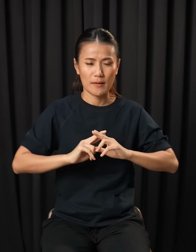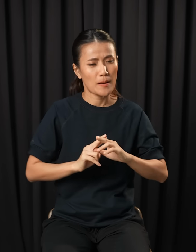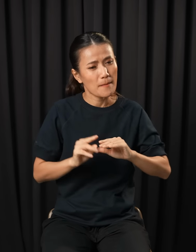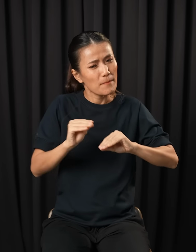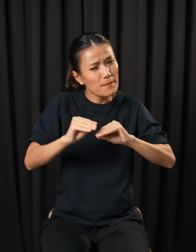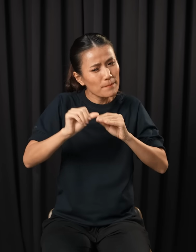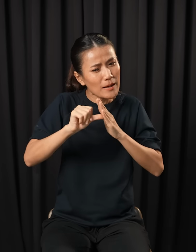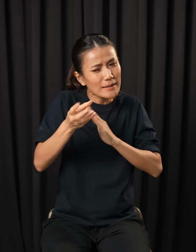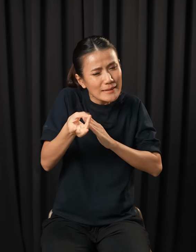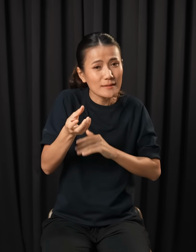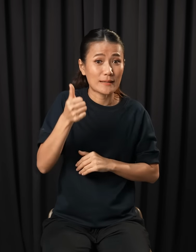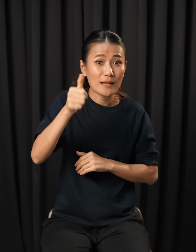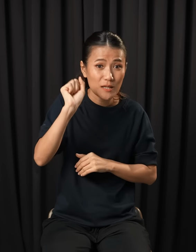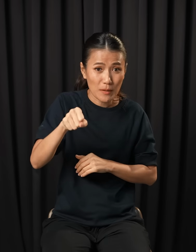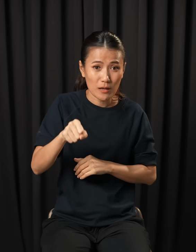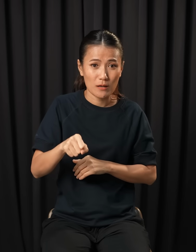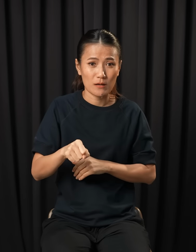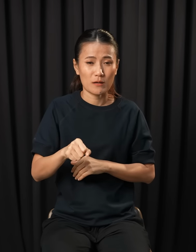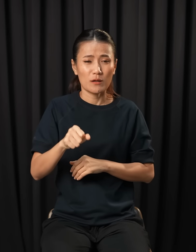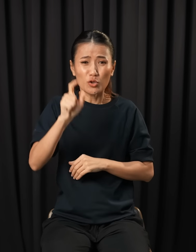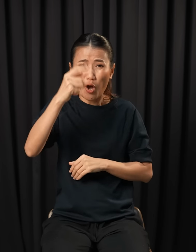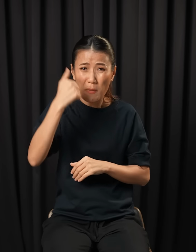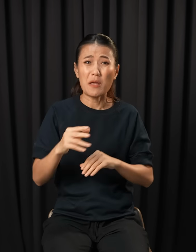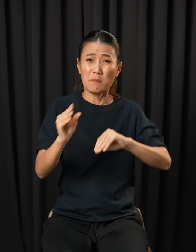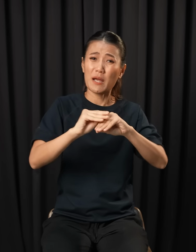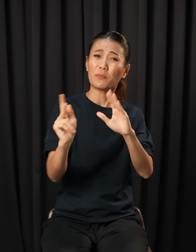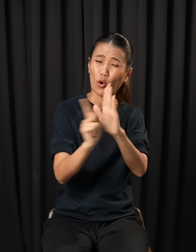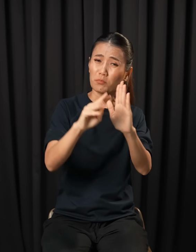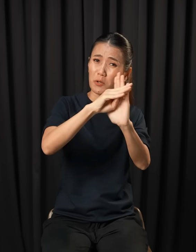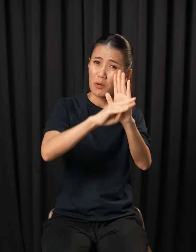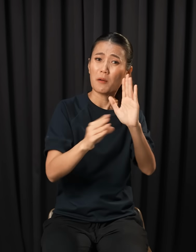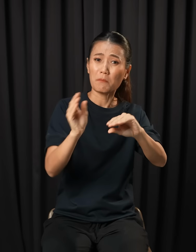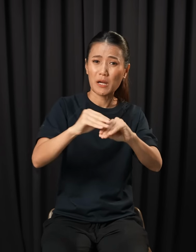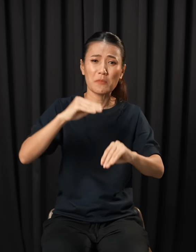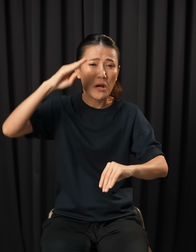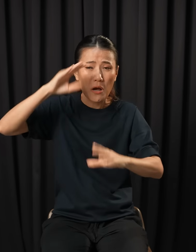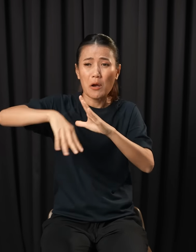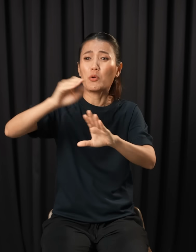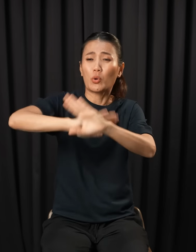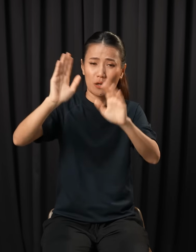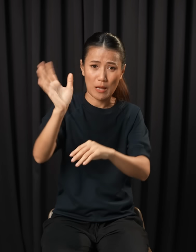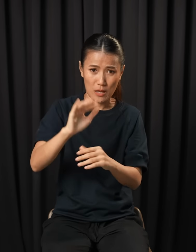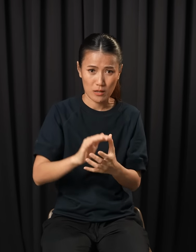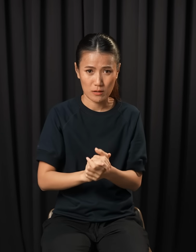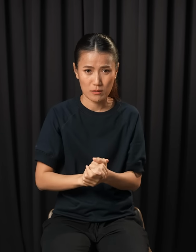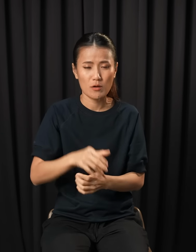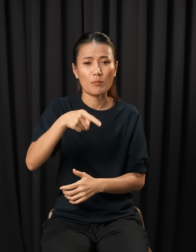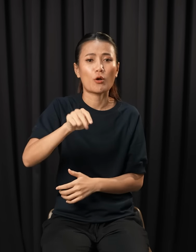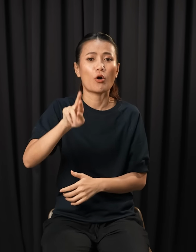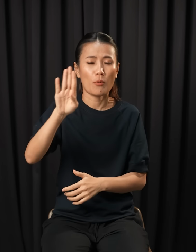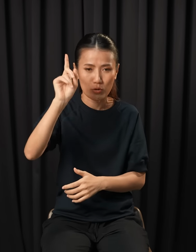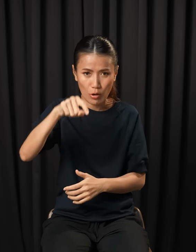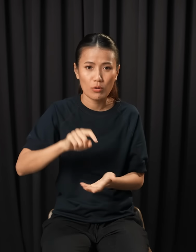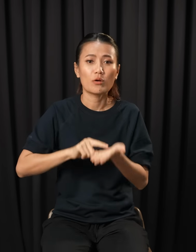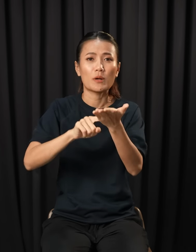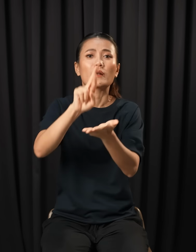แล้วก็บอกว่าให้เป็นสมัครใจซะ แต่ว่าเราอาจจะ modify ได้นิดหน่อยได้ใช่ไหม ได้ได้ คือให้แบบว่ามีเป็นสัดส่วนไม่ใช่ว่าเฮ้ยไม่มีเกณฑ์เลยสมมติเขาบอก